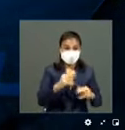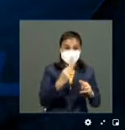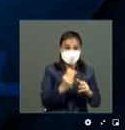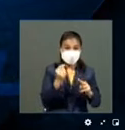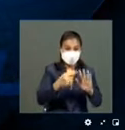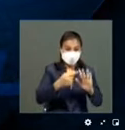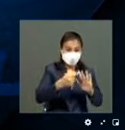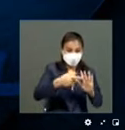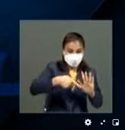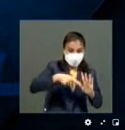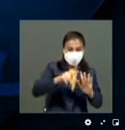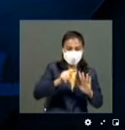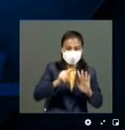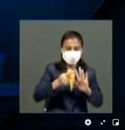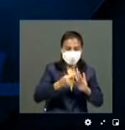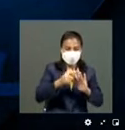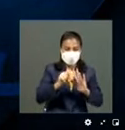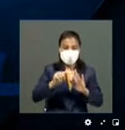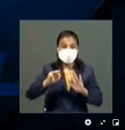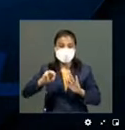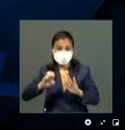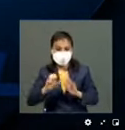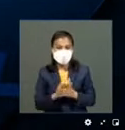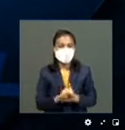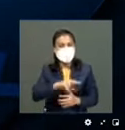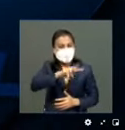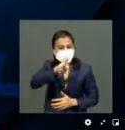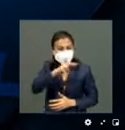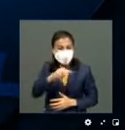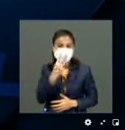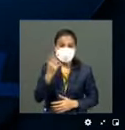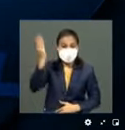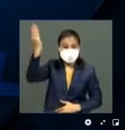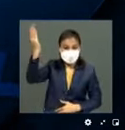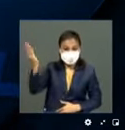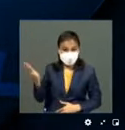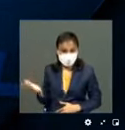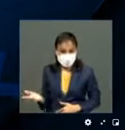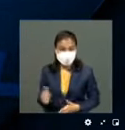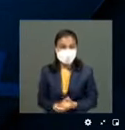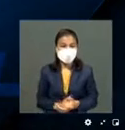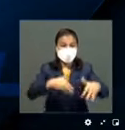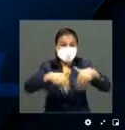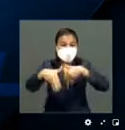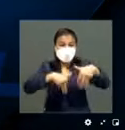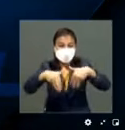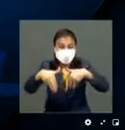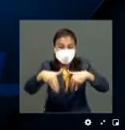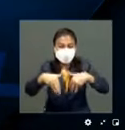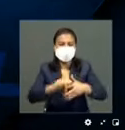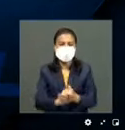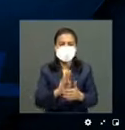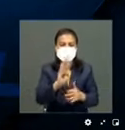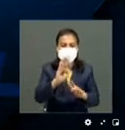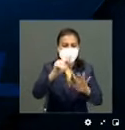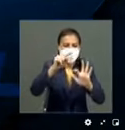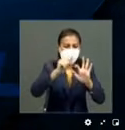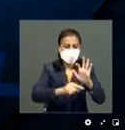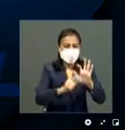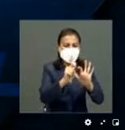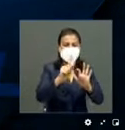ทั้ง10 11 12พฤษภาคมนะคะและในส่วนของชุมชนบ่อนไก่ก็ยังคงมีการตรวจอย่างต่อเนื่